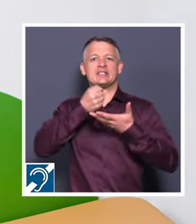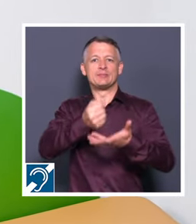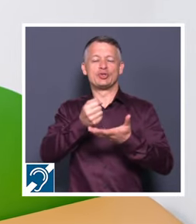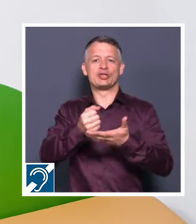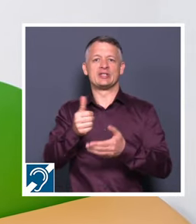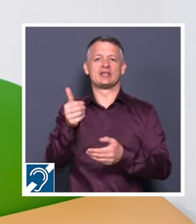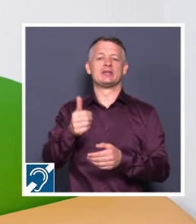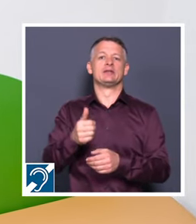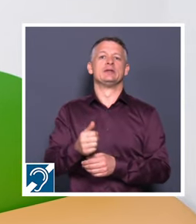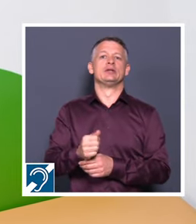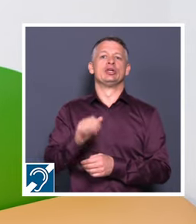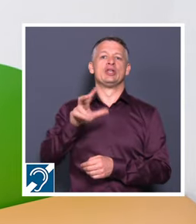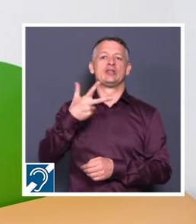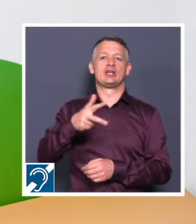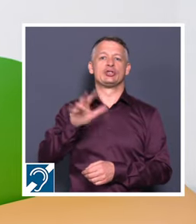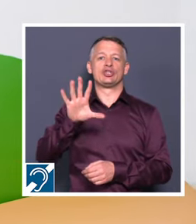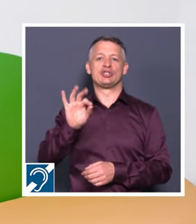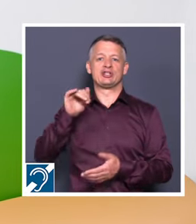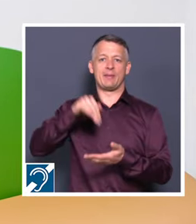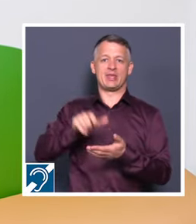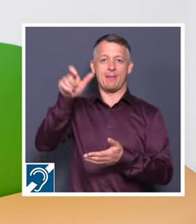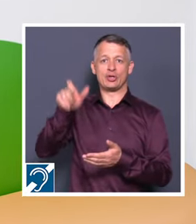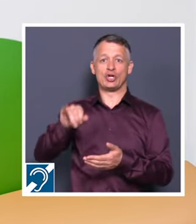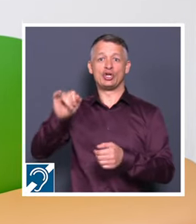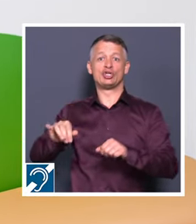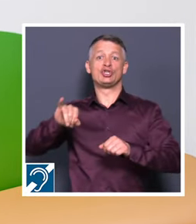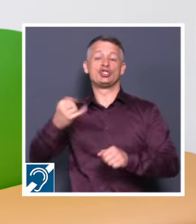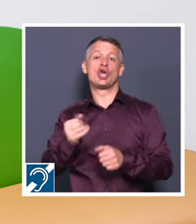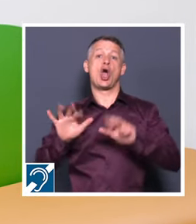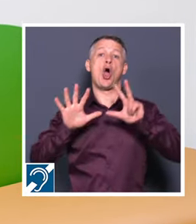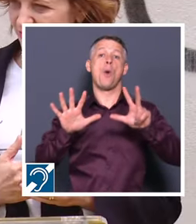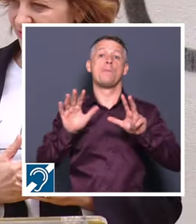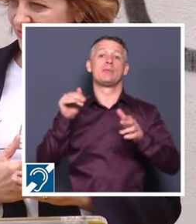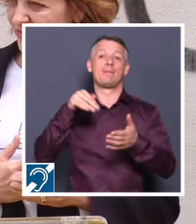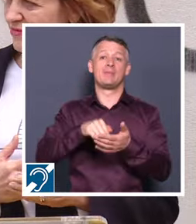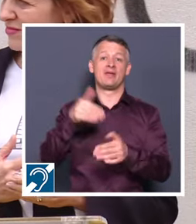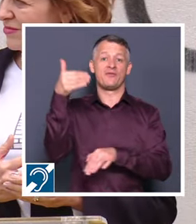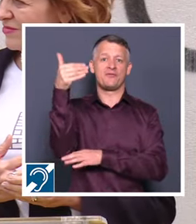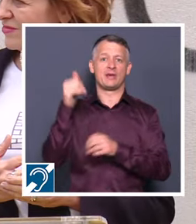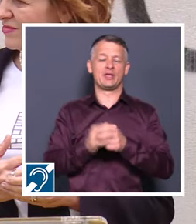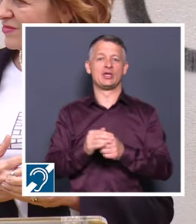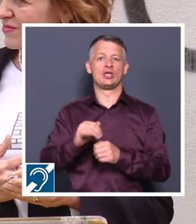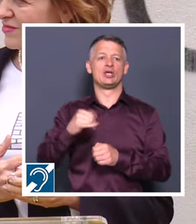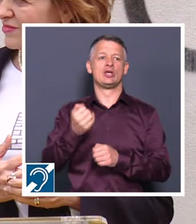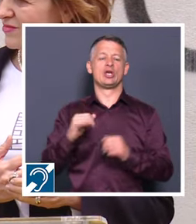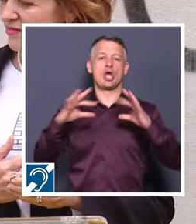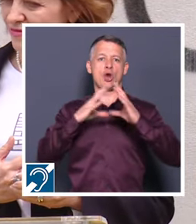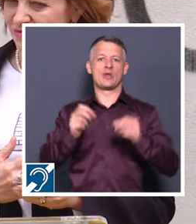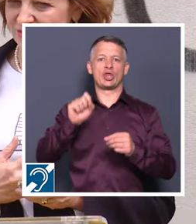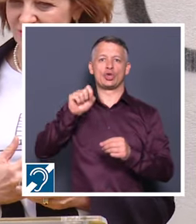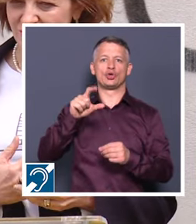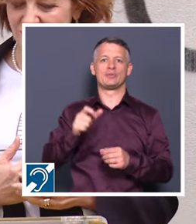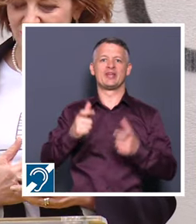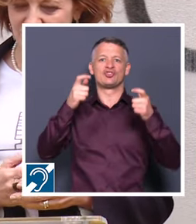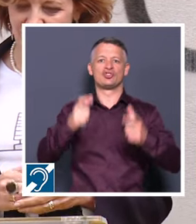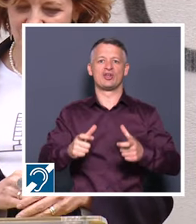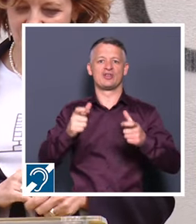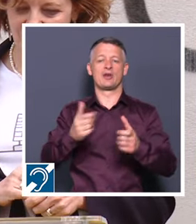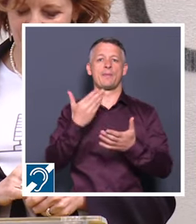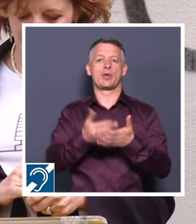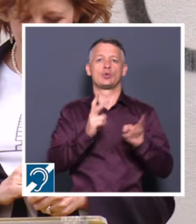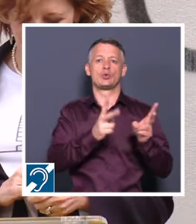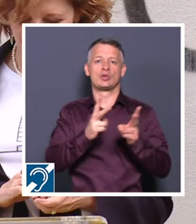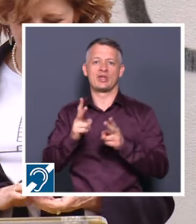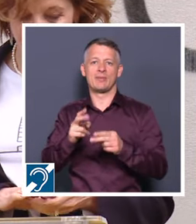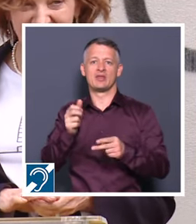celor 350.000 de oameni și 8.000 de companii. Există în România 12 centre oncologice pediatrice.